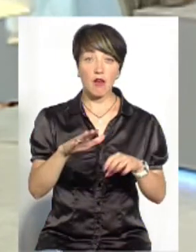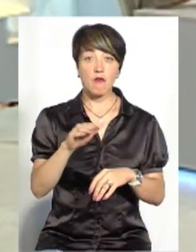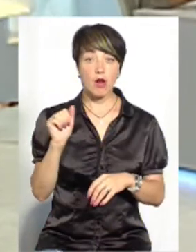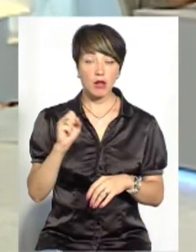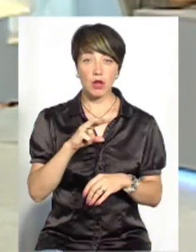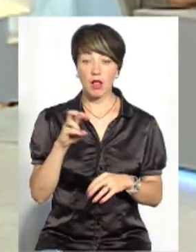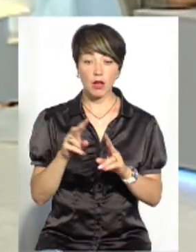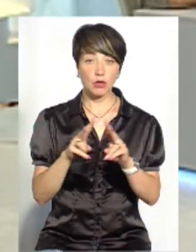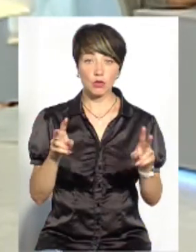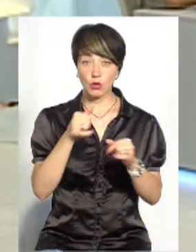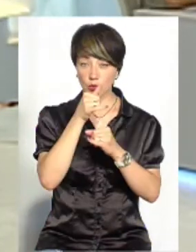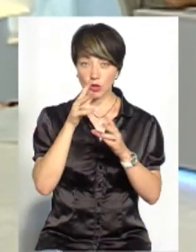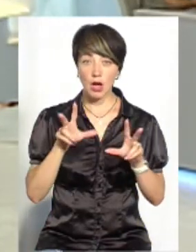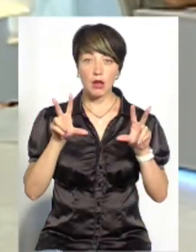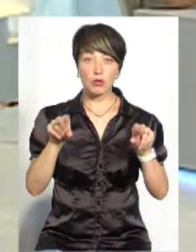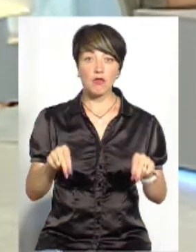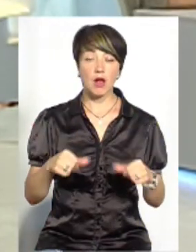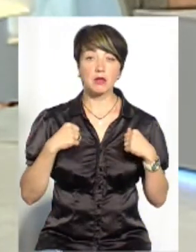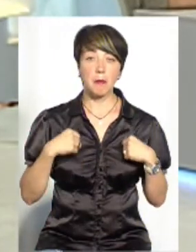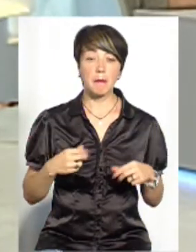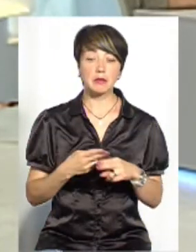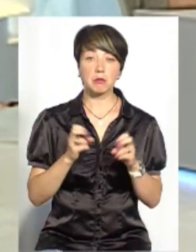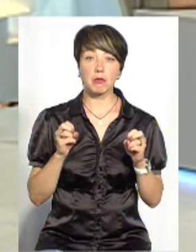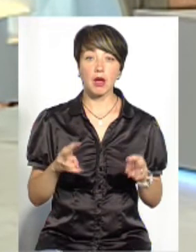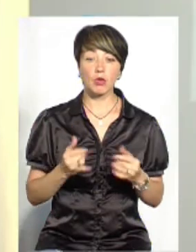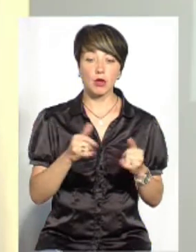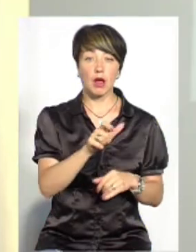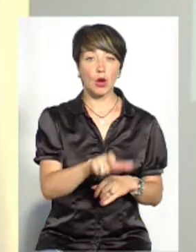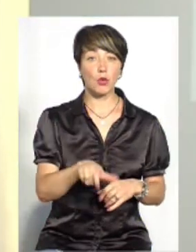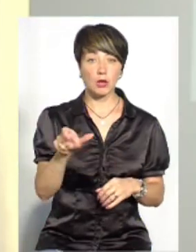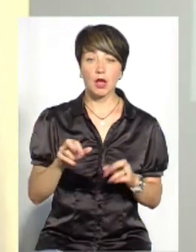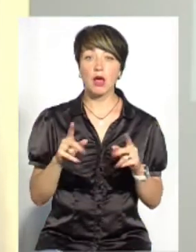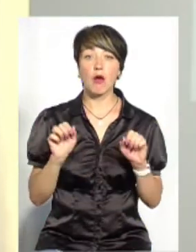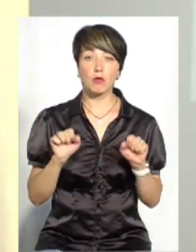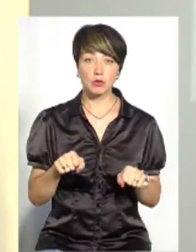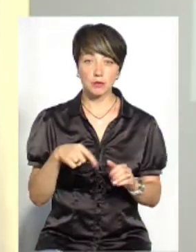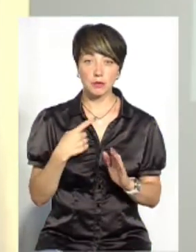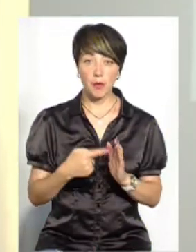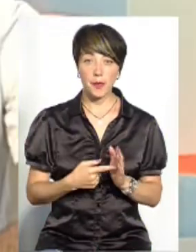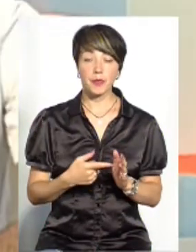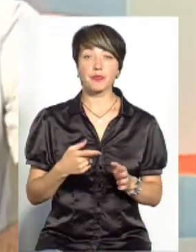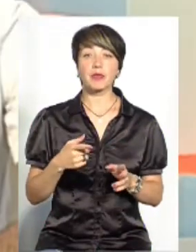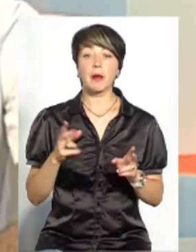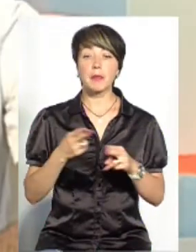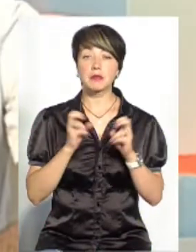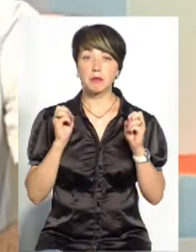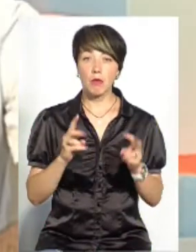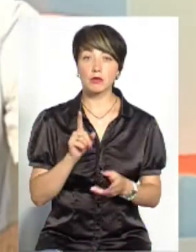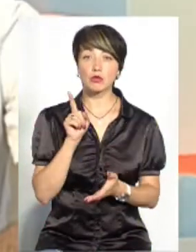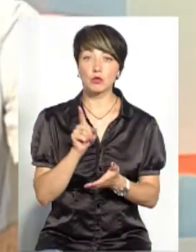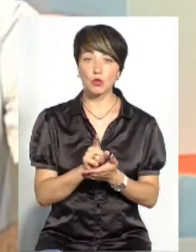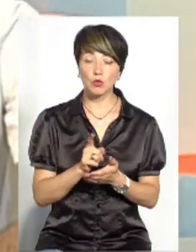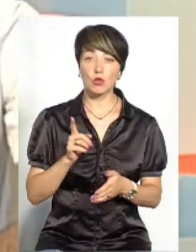але зараз ніхто не може гарантувати безпеку для людей. Безпеку для людей змушений гарантувати